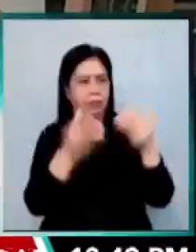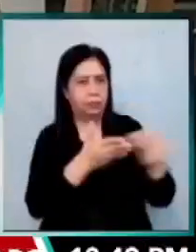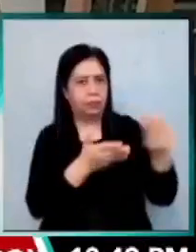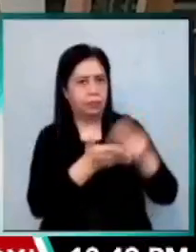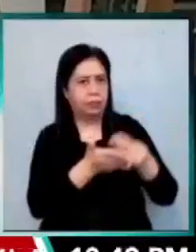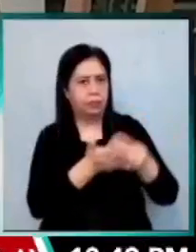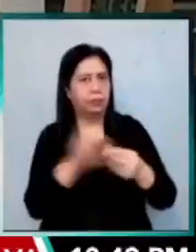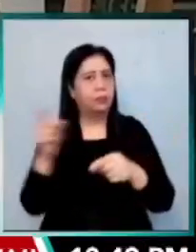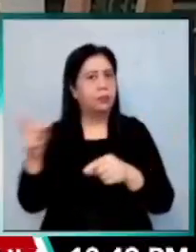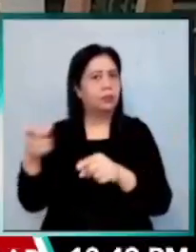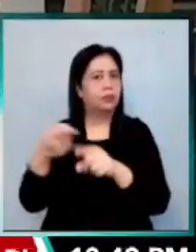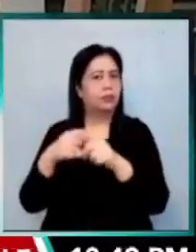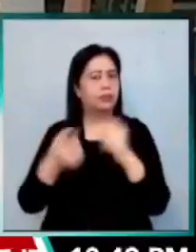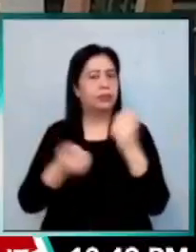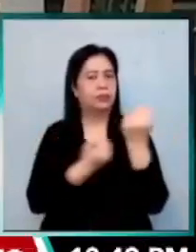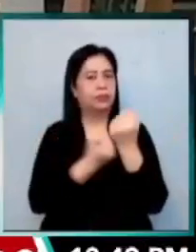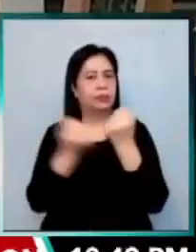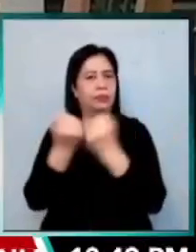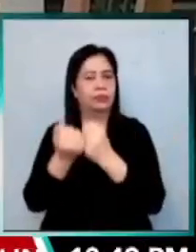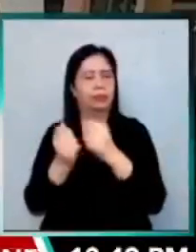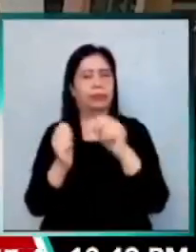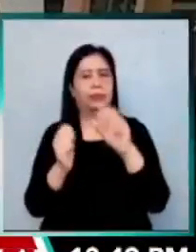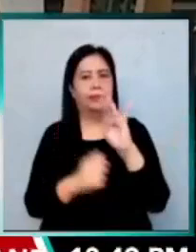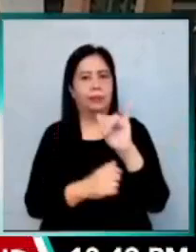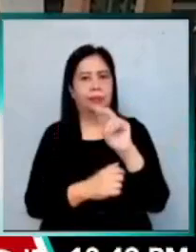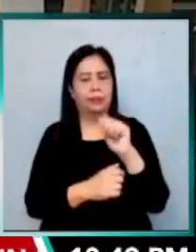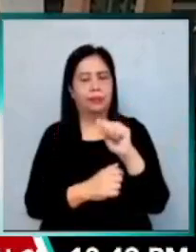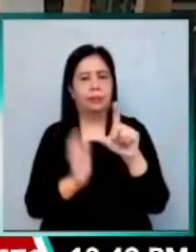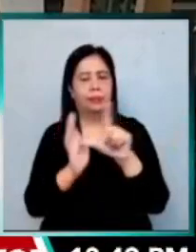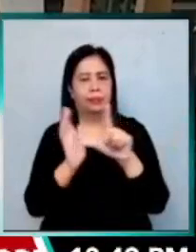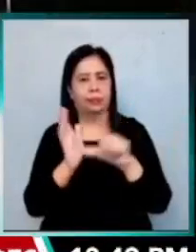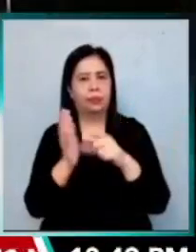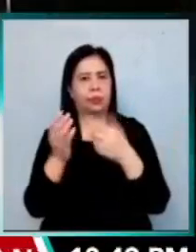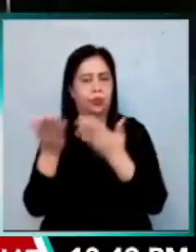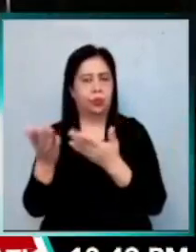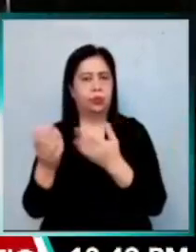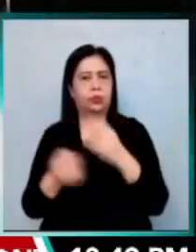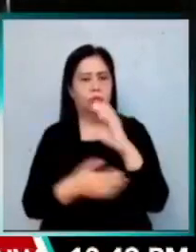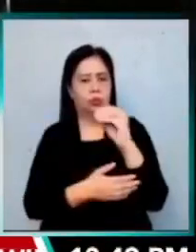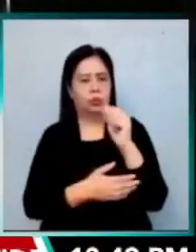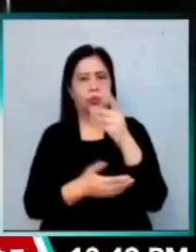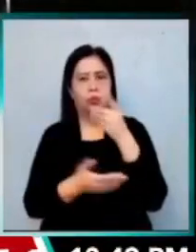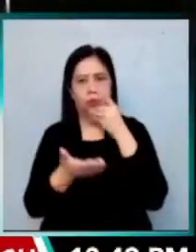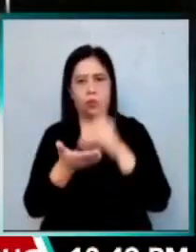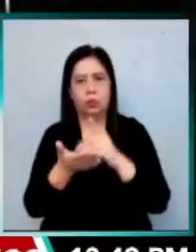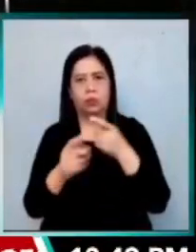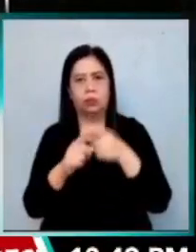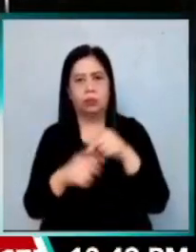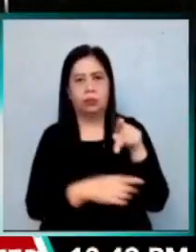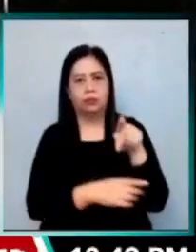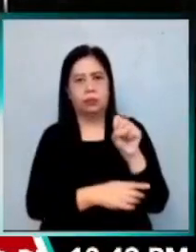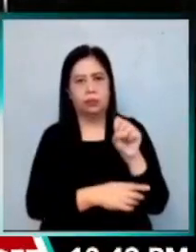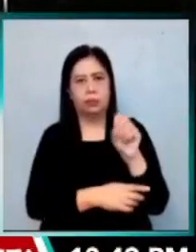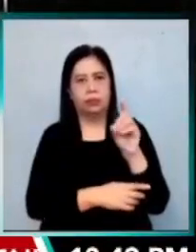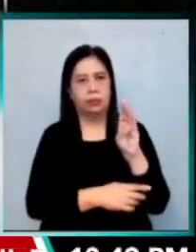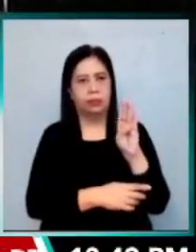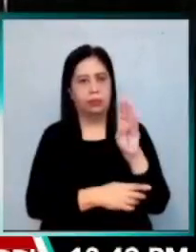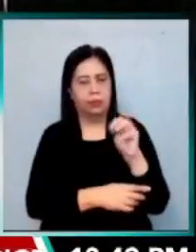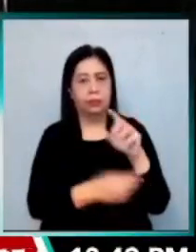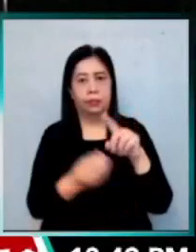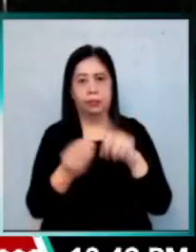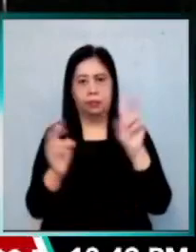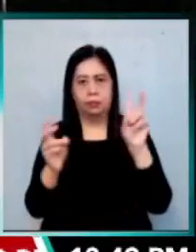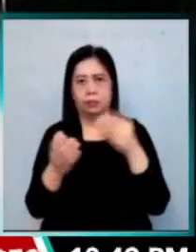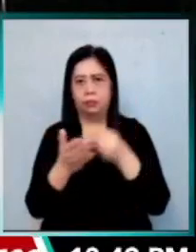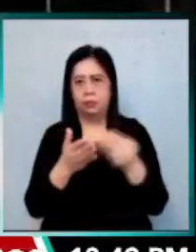sa Bayanihan Act 2. Naisumite na raw nila sa COA mga dokumento mula sa PSDBM kaugnay sa nasabing